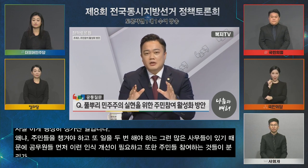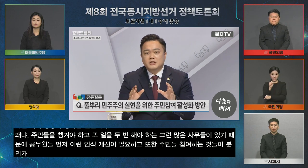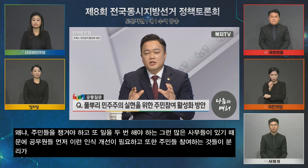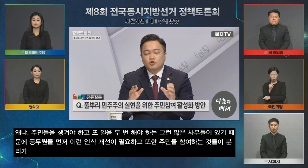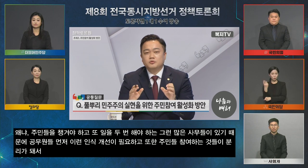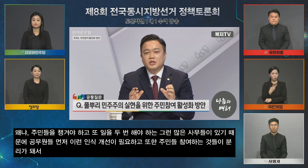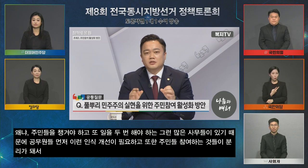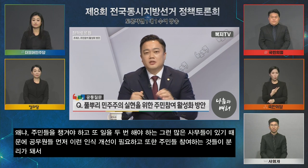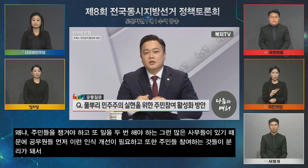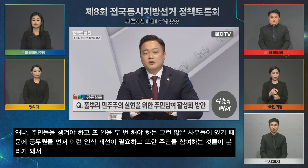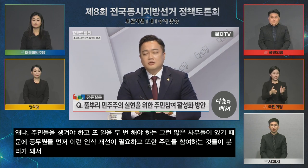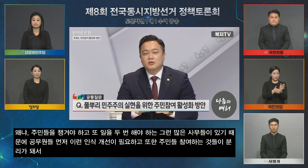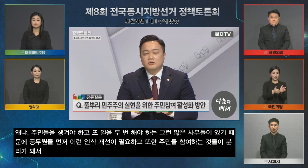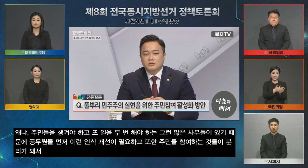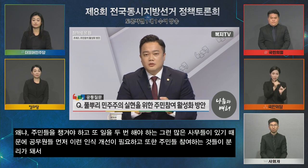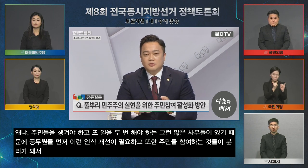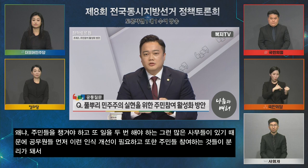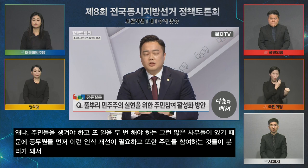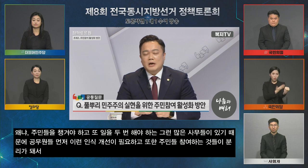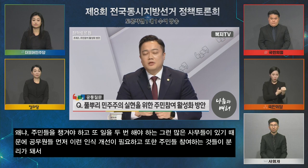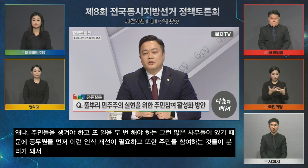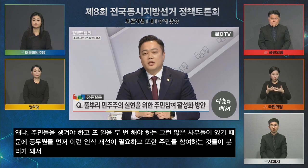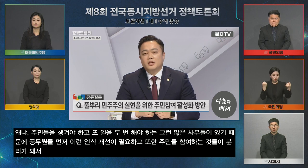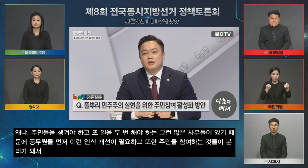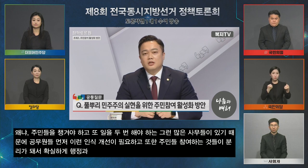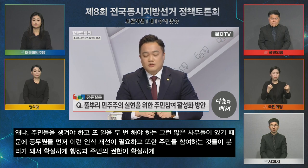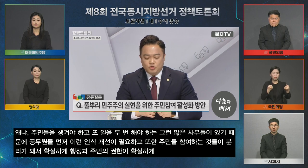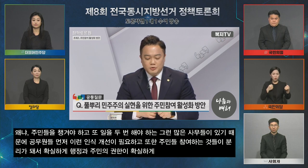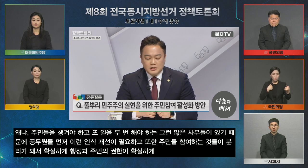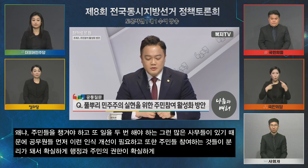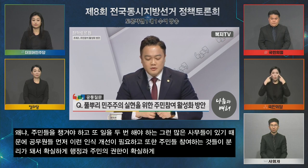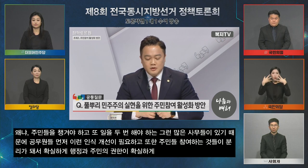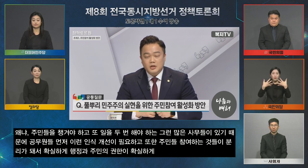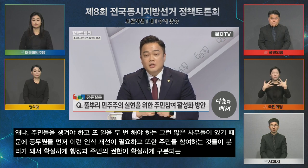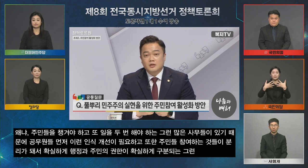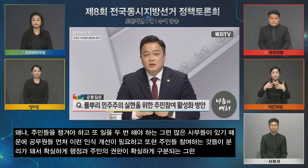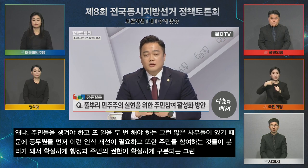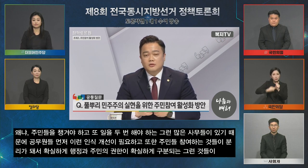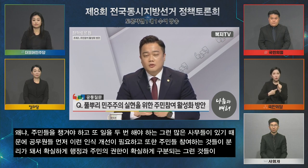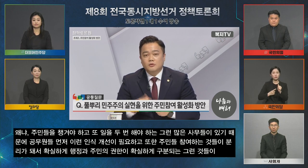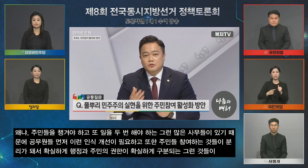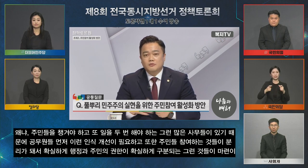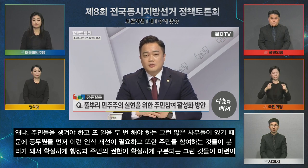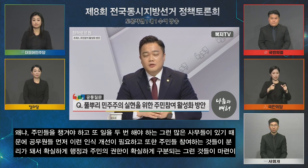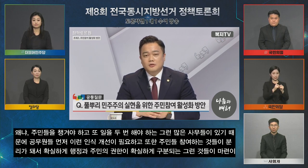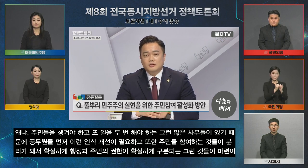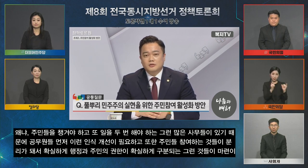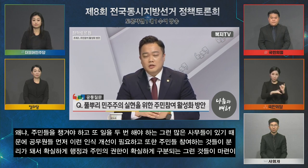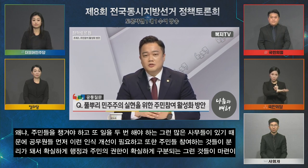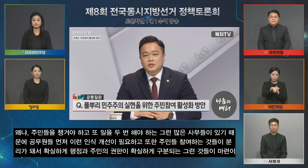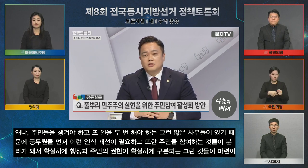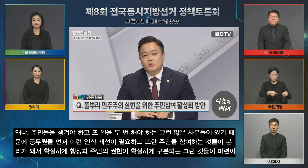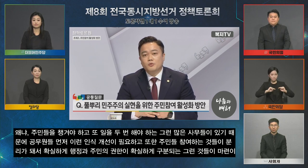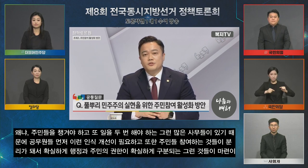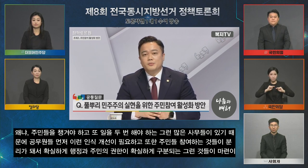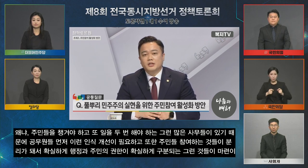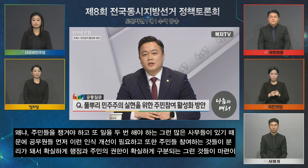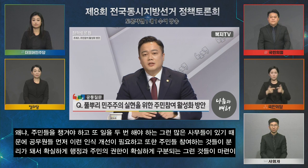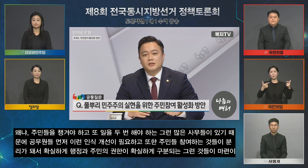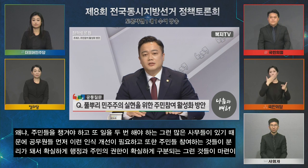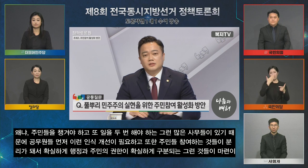확실하게 구분되는 그런 것들이 마련이 돼야 주민 활성화가 더욱더 될 것이다.